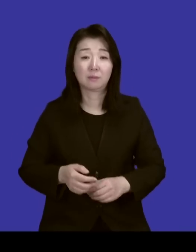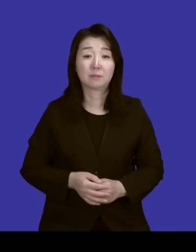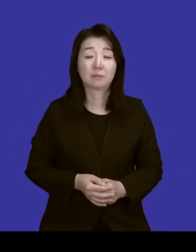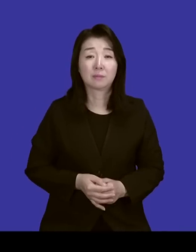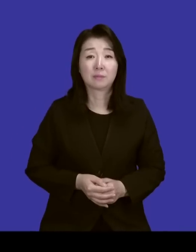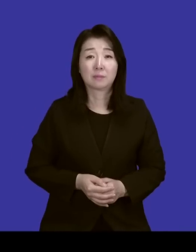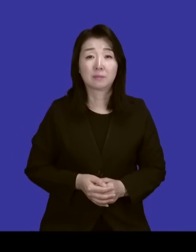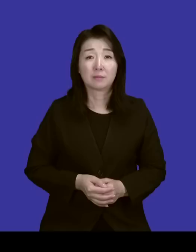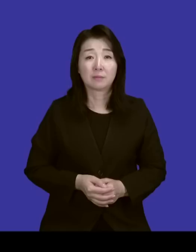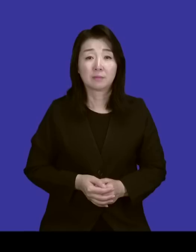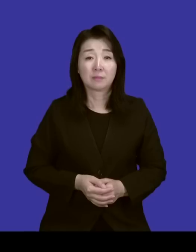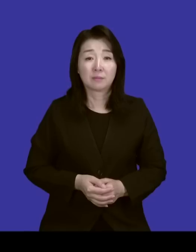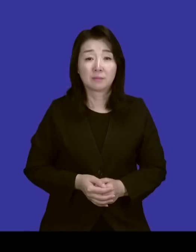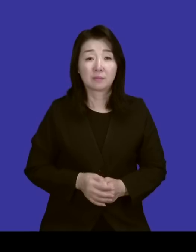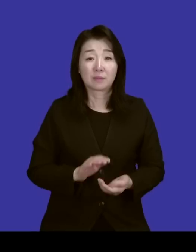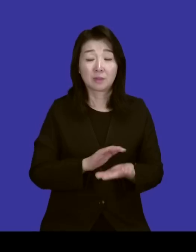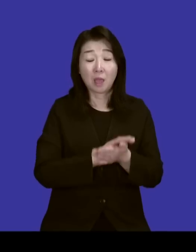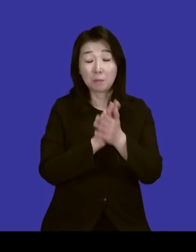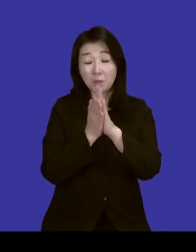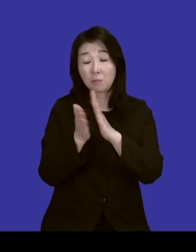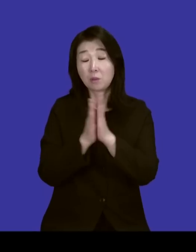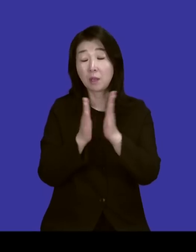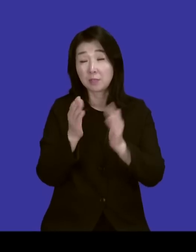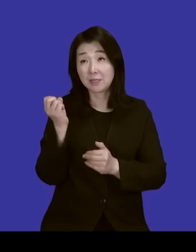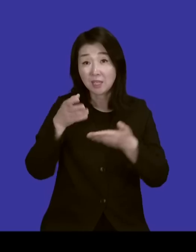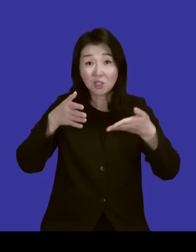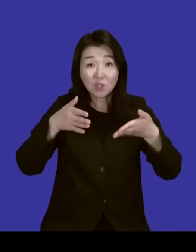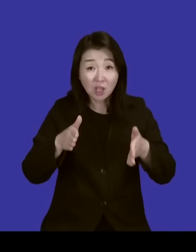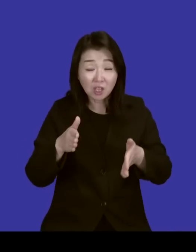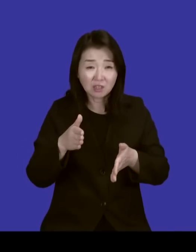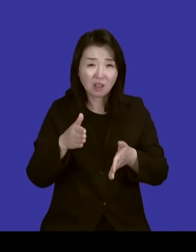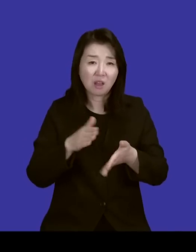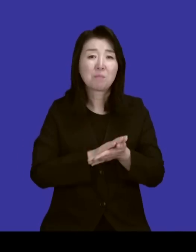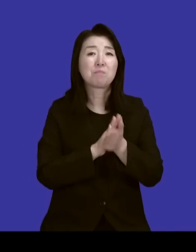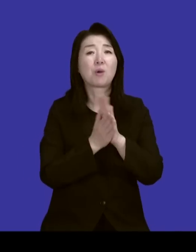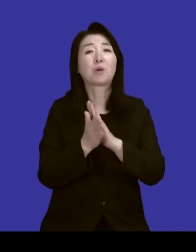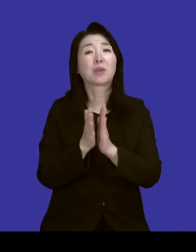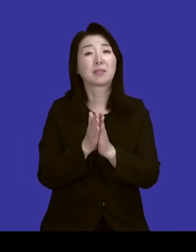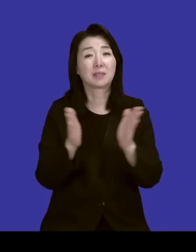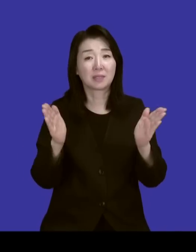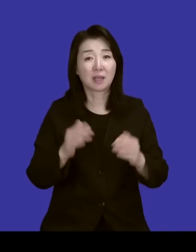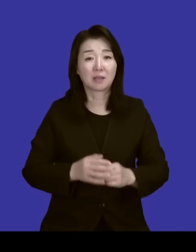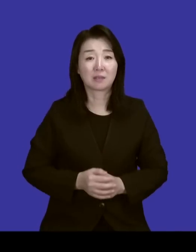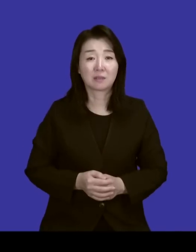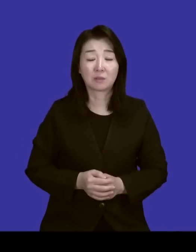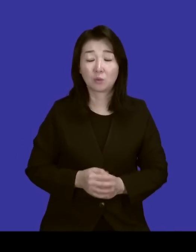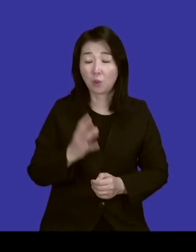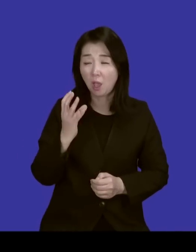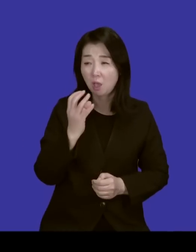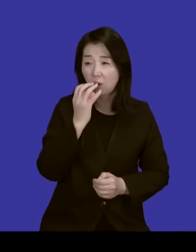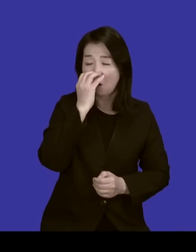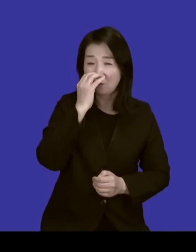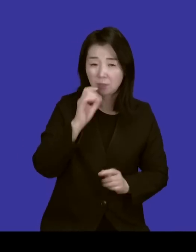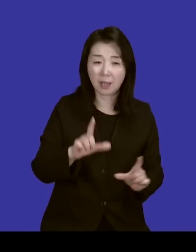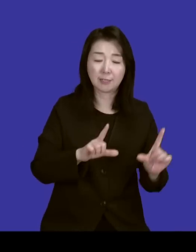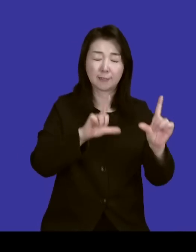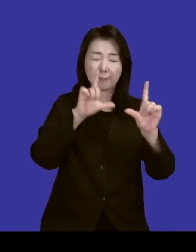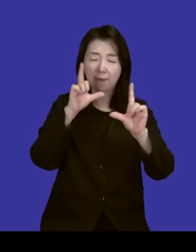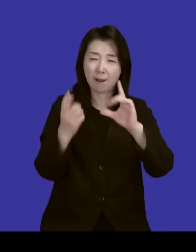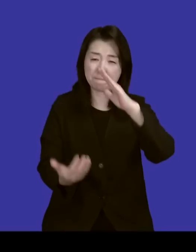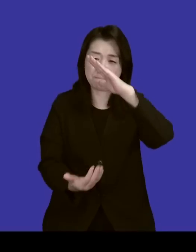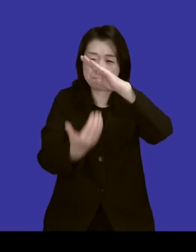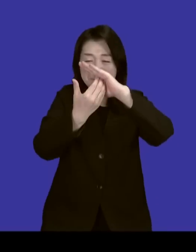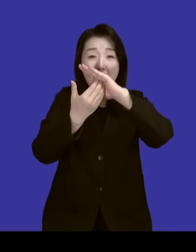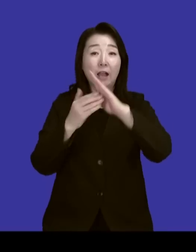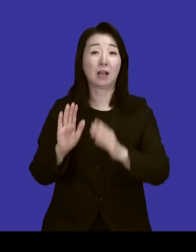예. 그래서 변화의 시작이에요. 거듭난다는 것은 예. 우리가 어떤 그 거룩한 생활의 어떤 경지에 도달하는 것이 아니고